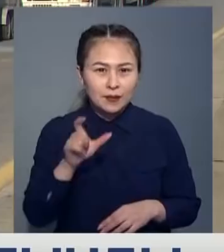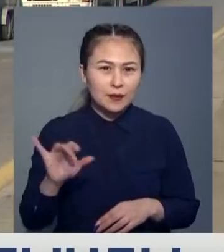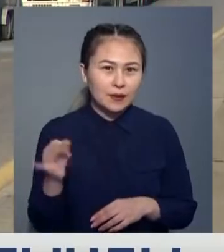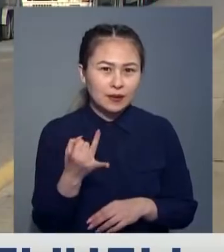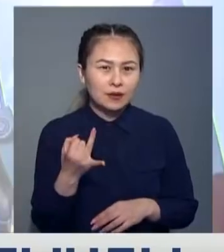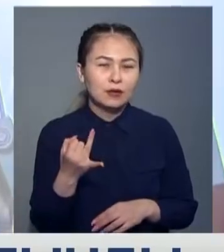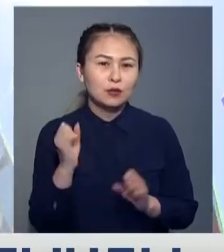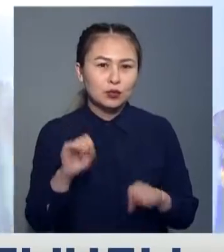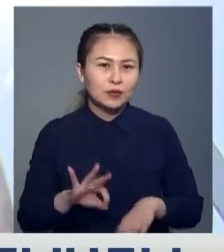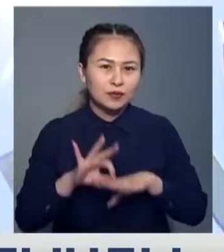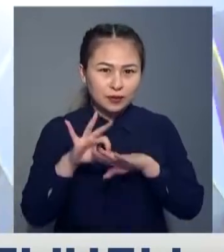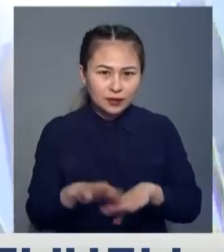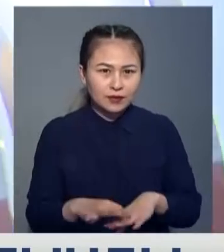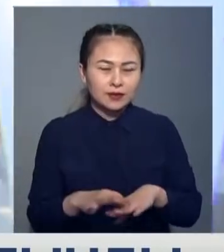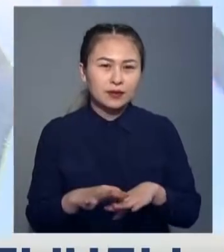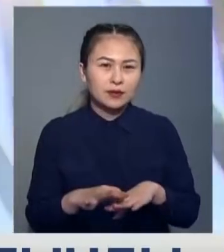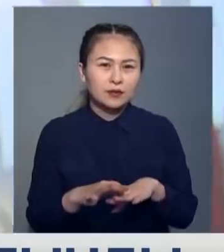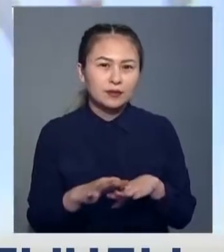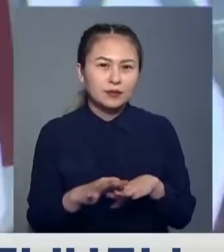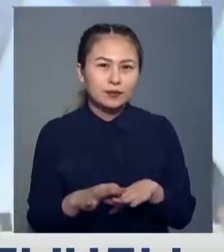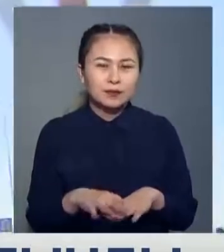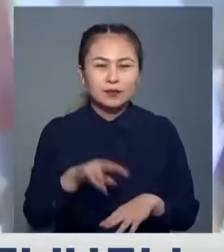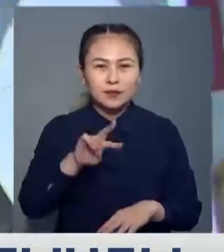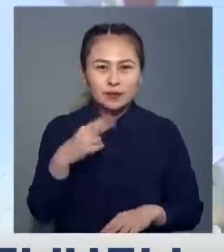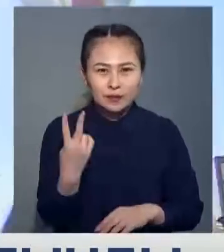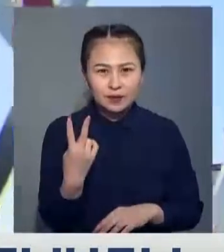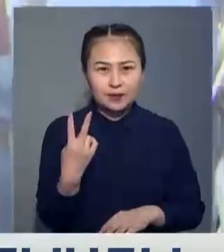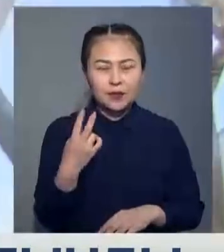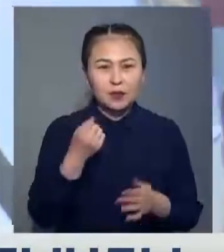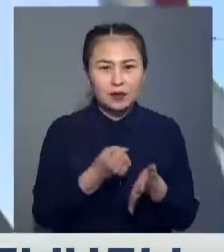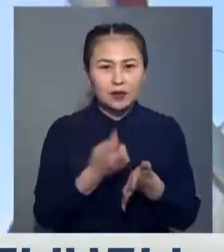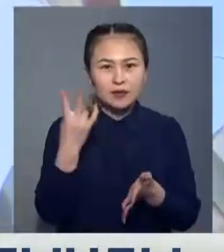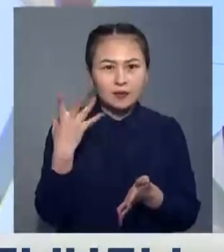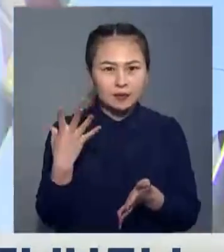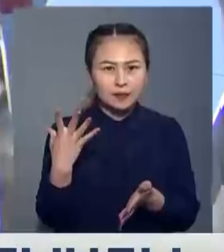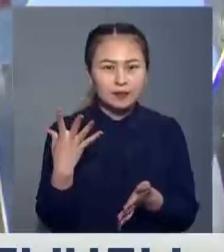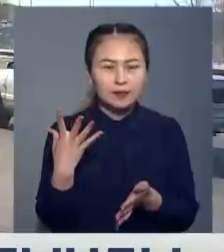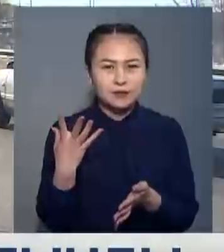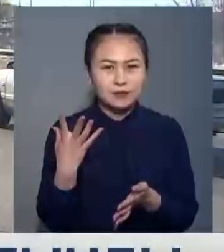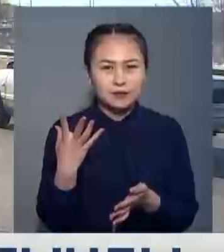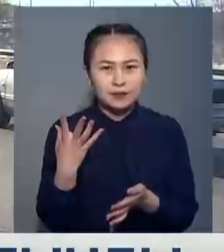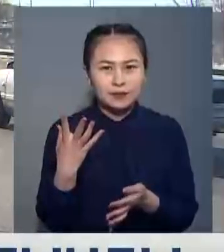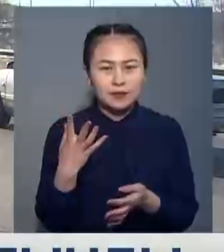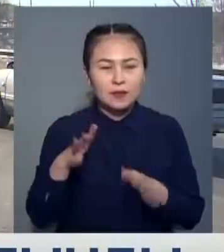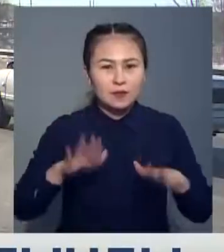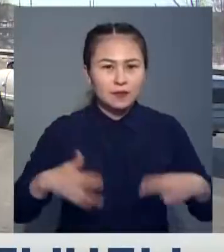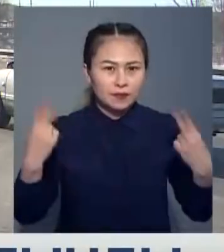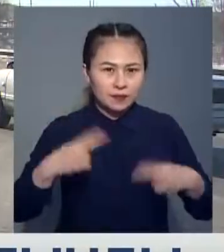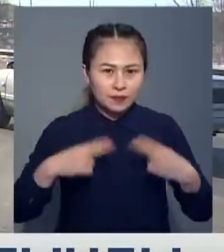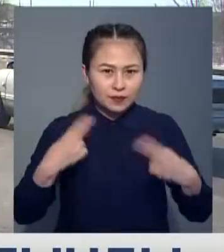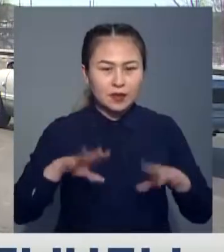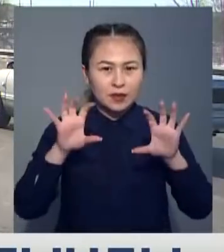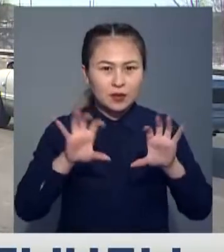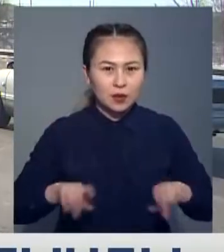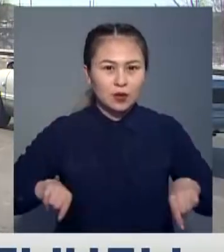яғни өте алады. Жалпы 22-сінен 25-сіне дейін осы бекеттерден